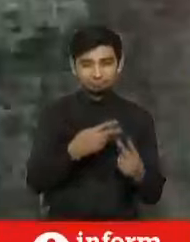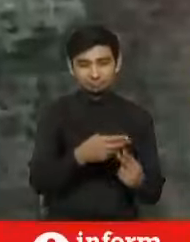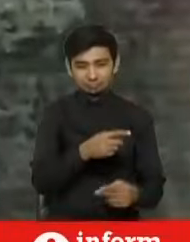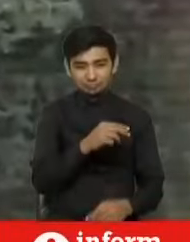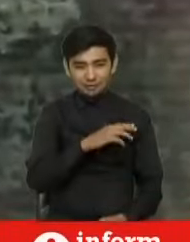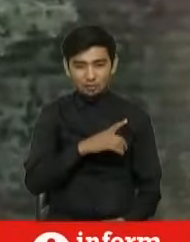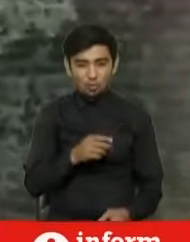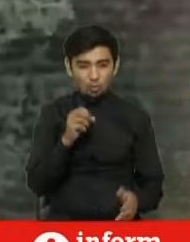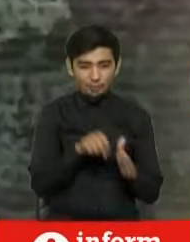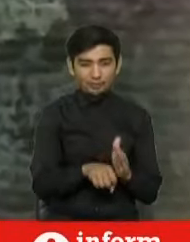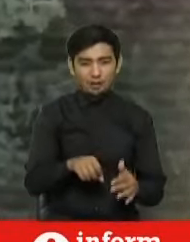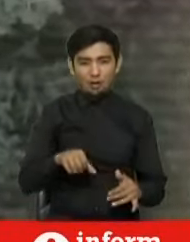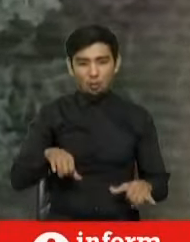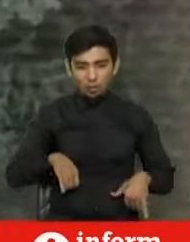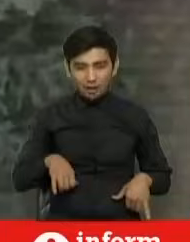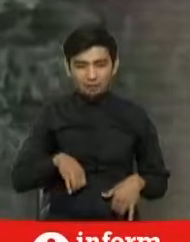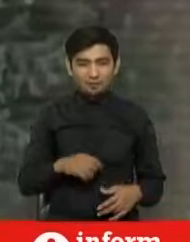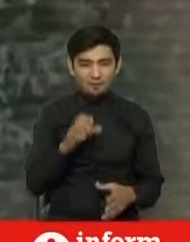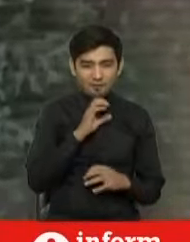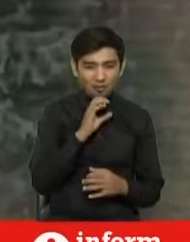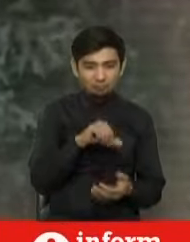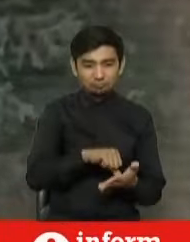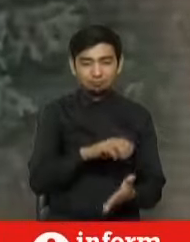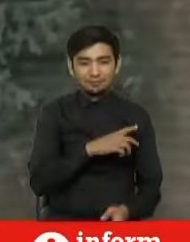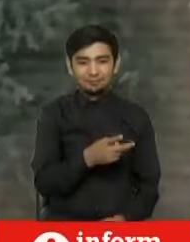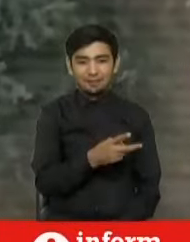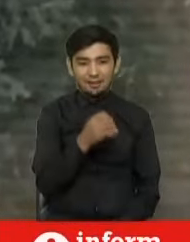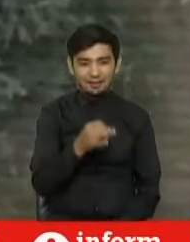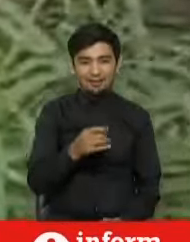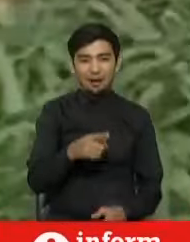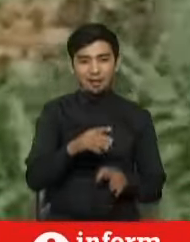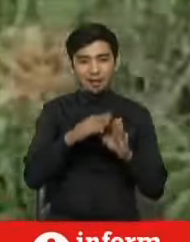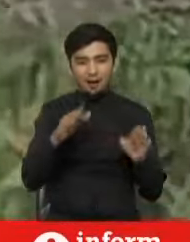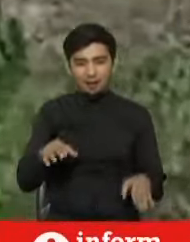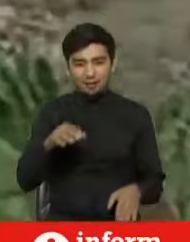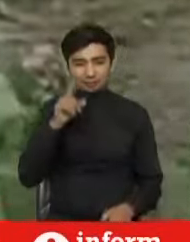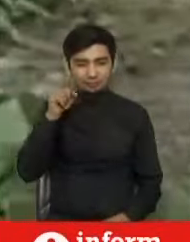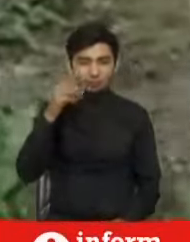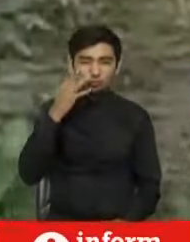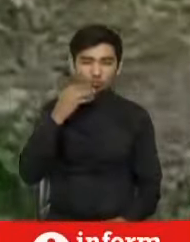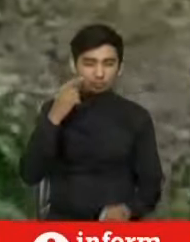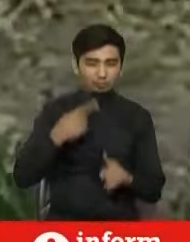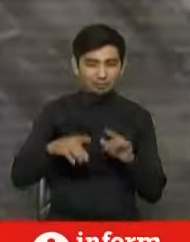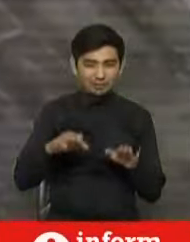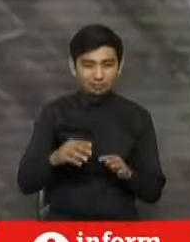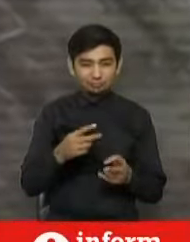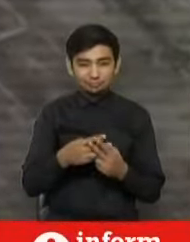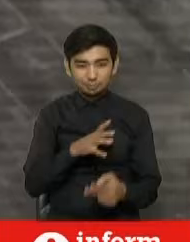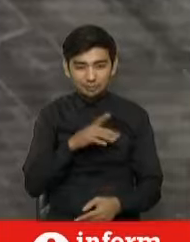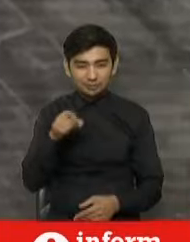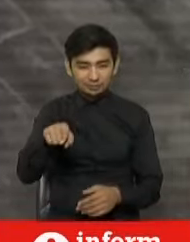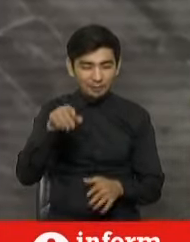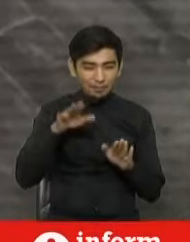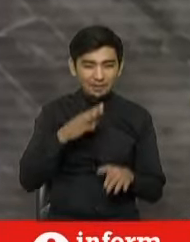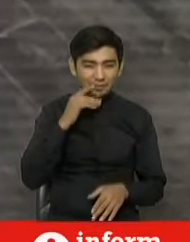хулиганство один из них ранее прошёл подготовку в зарубежных лагерях террористов и принимал участие в боевых действиях за